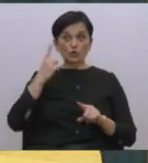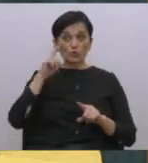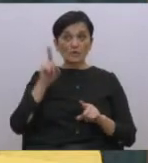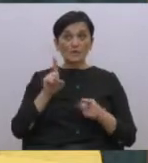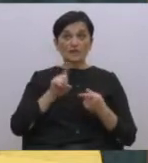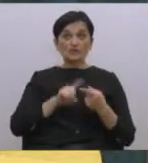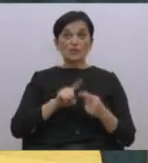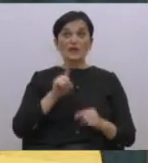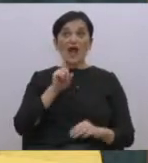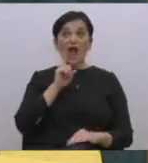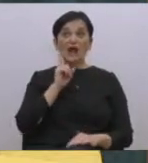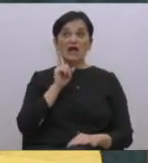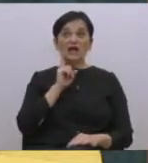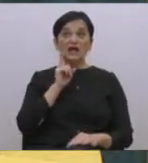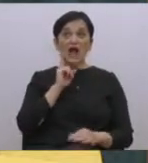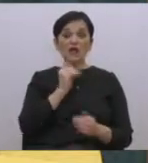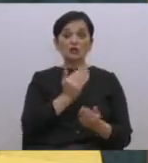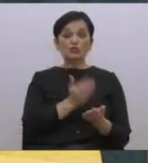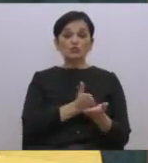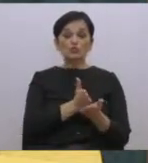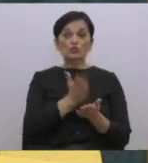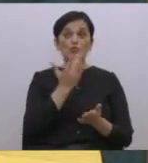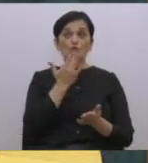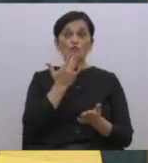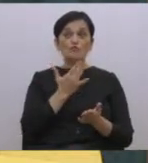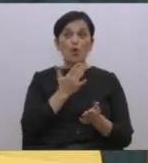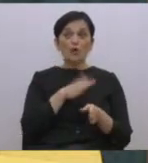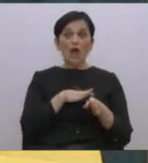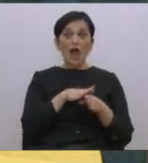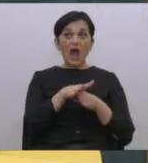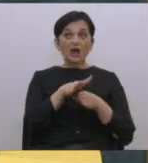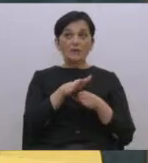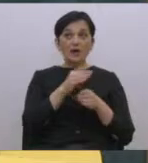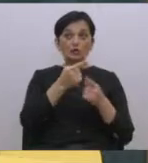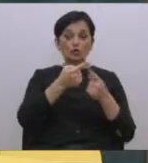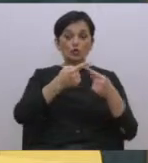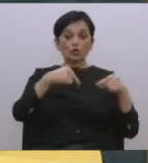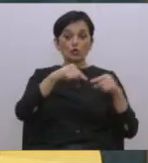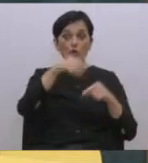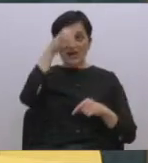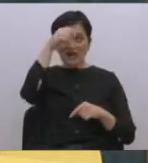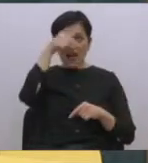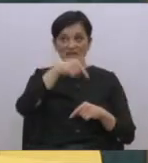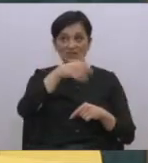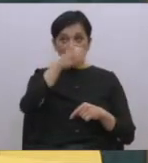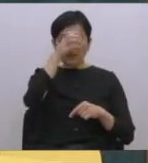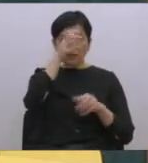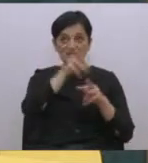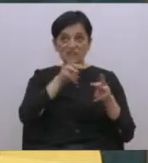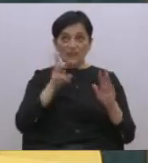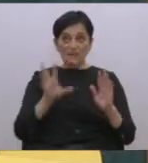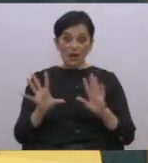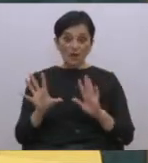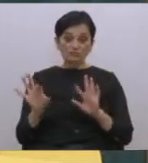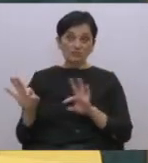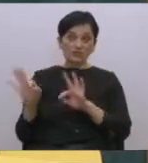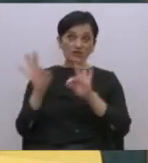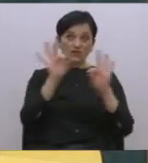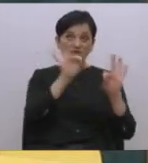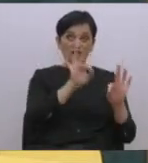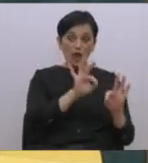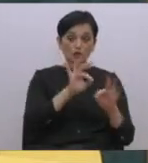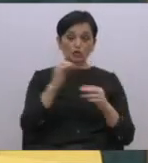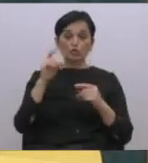შეეხება ახალგაზრდობის მიმართულების, პოლიტიკისა და აღმასრულებელი რგოლის, განათლებისა და მეცნიერების სამინისტროში გადატანას, კულტურის, სპორტისა